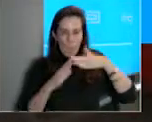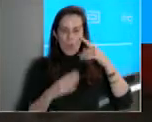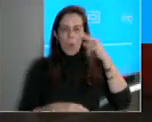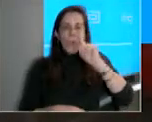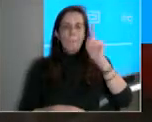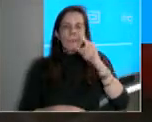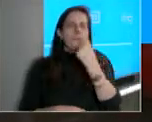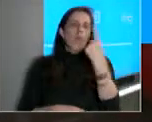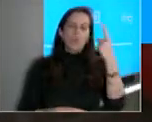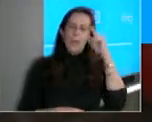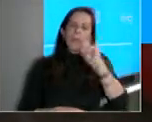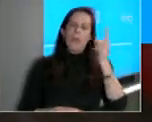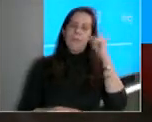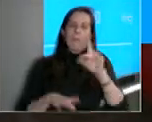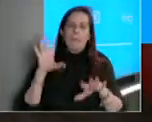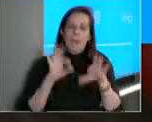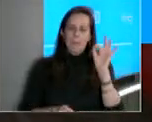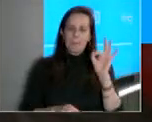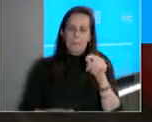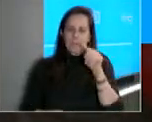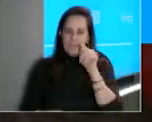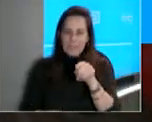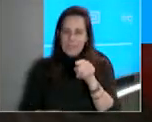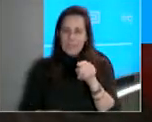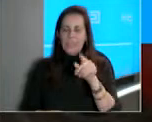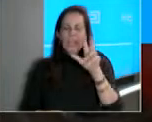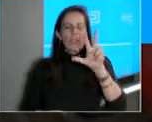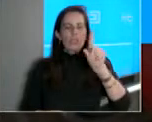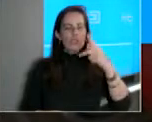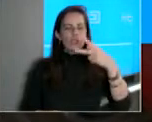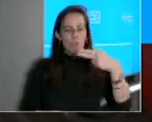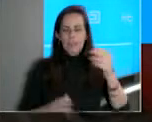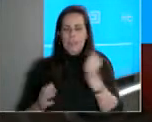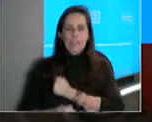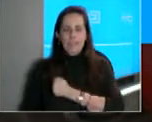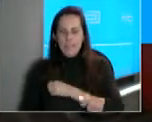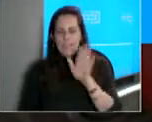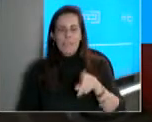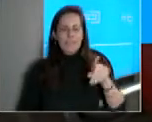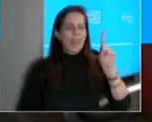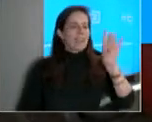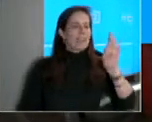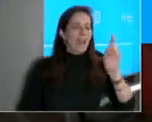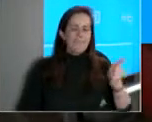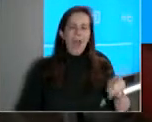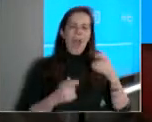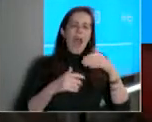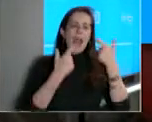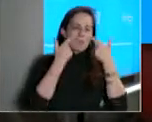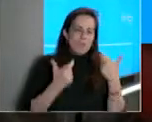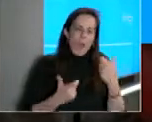ורואה איזה עיתונים, אז אתה יודע שזה מקבל את הצופה, אז הוא מהמפדל, וזה מקבל את דבר, וזה מקבל את על המשמר, אתה